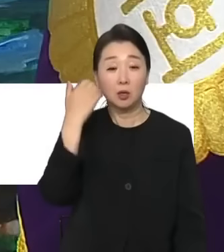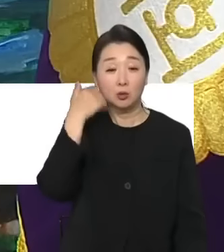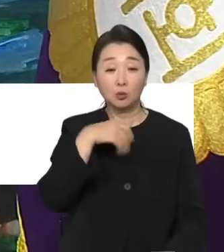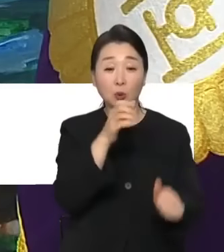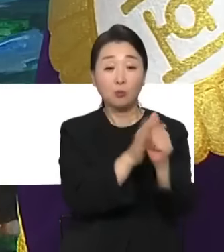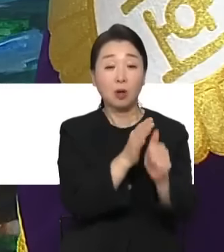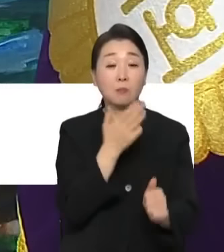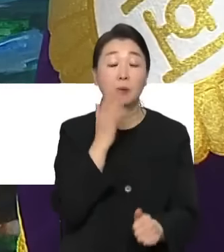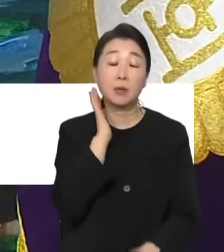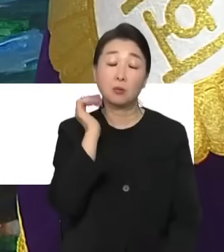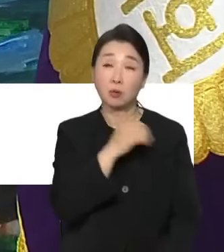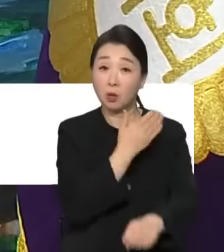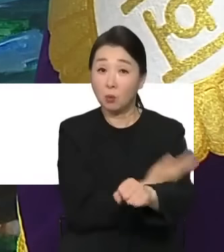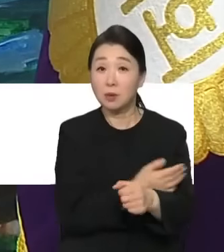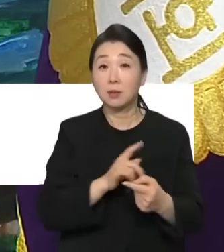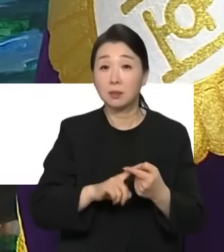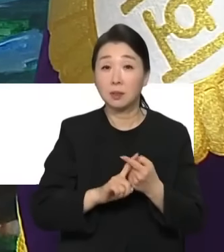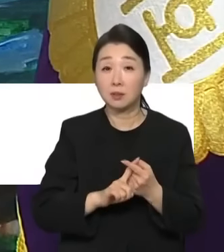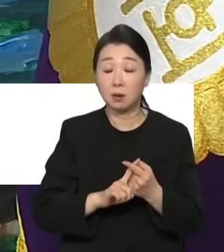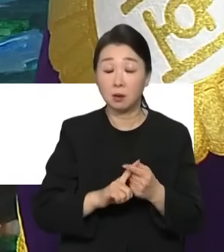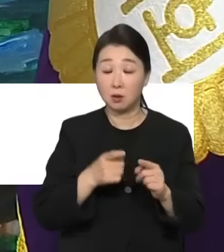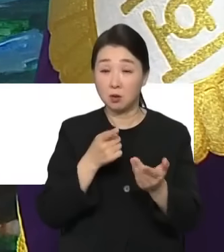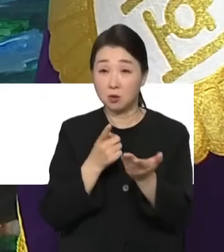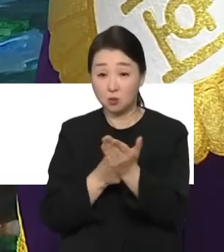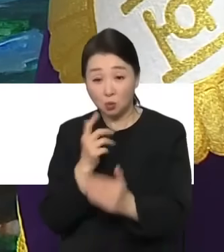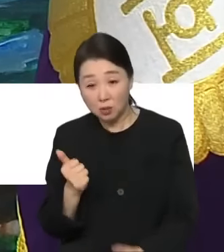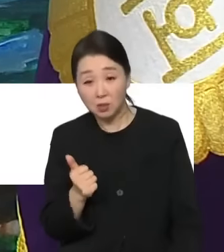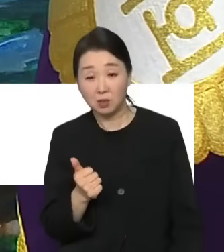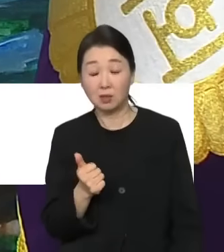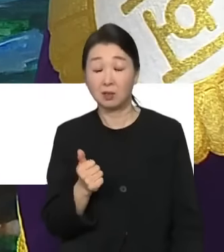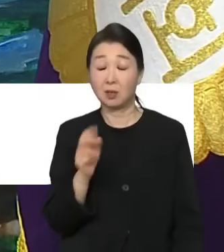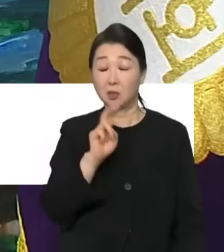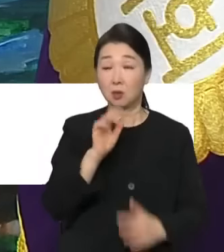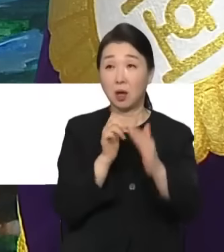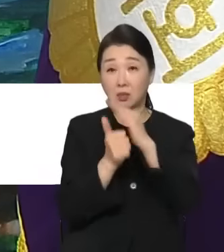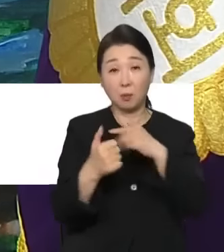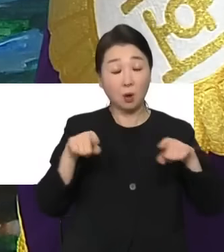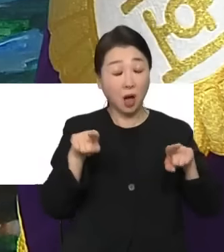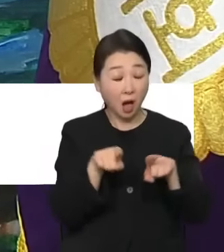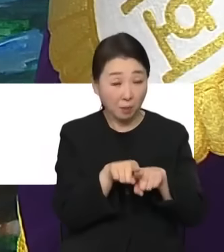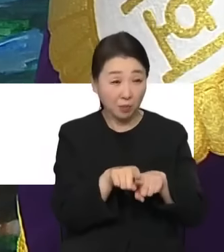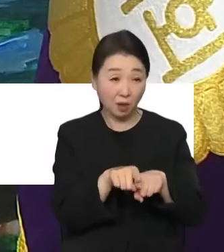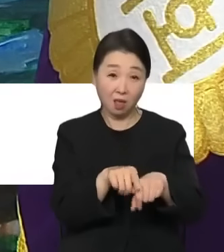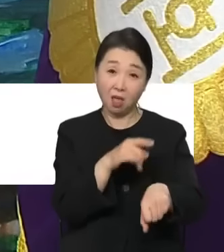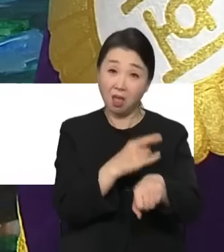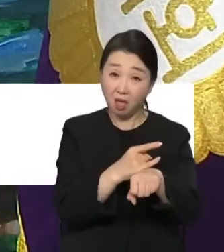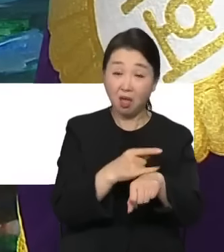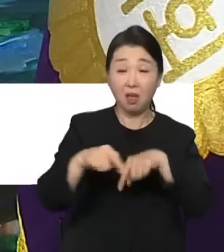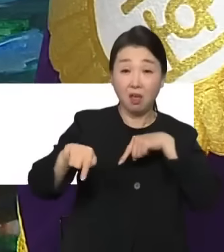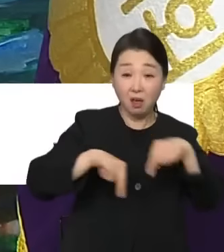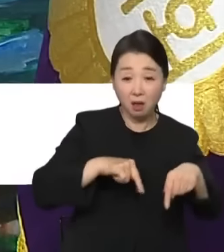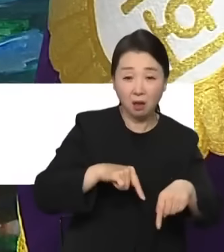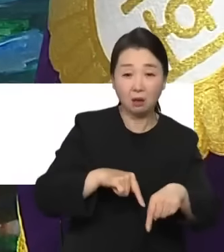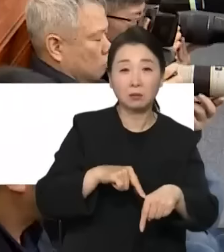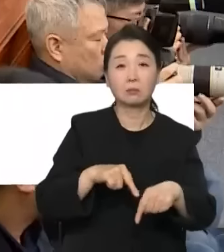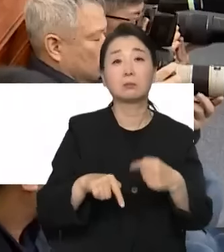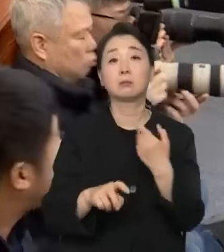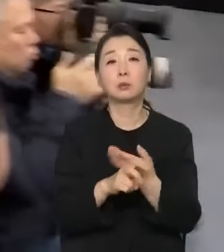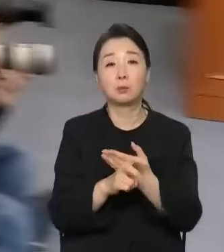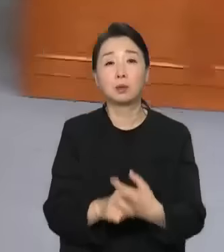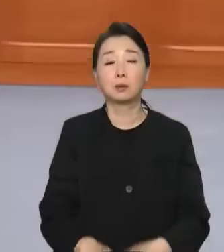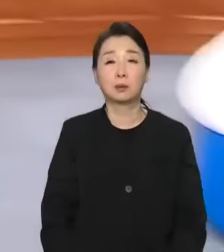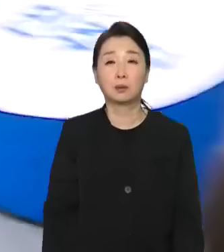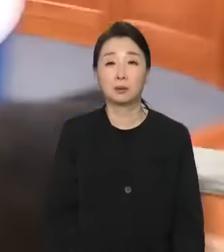고했습니다여 의 권한을 총리와 여당이 공동 행사하겠다고 하는 것은 명백한 위원입니다